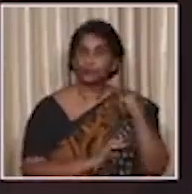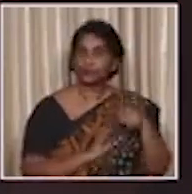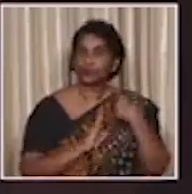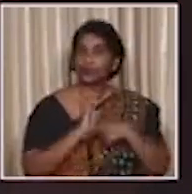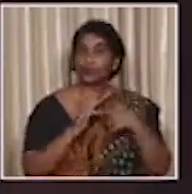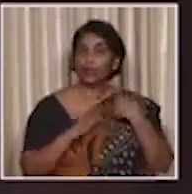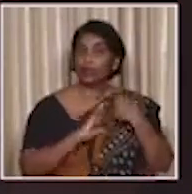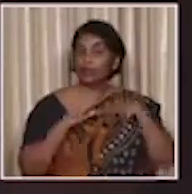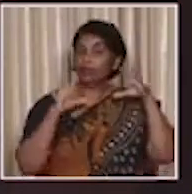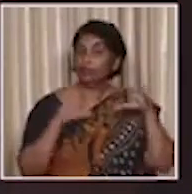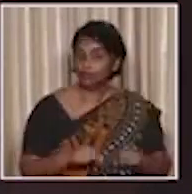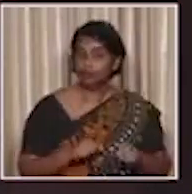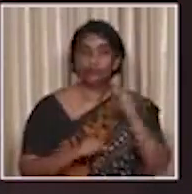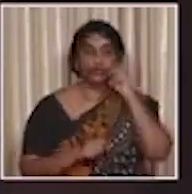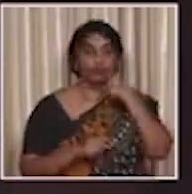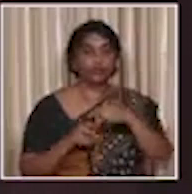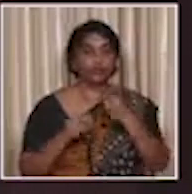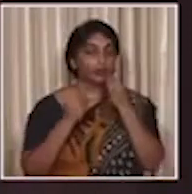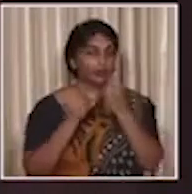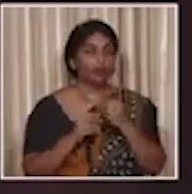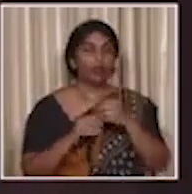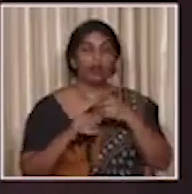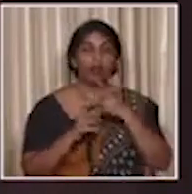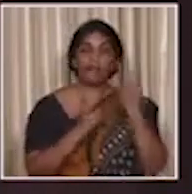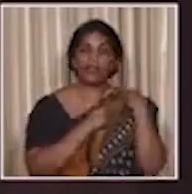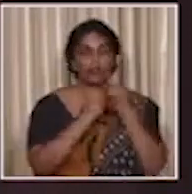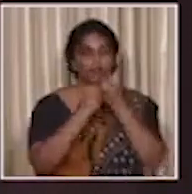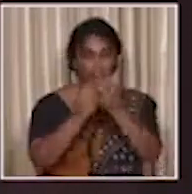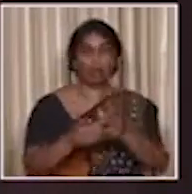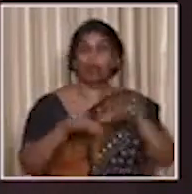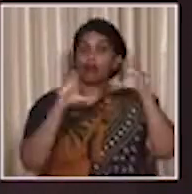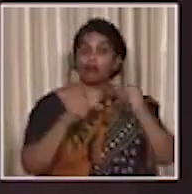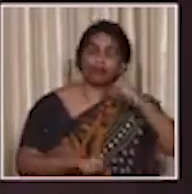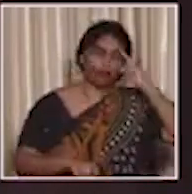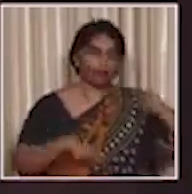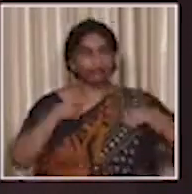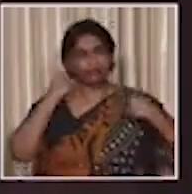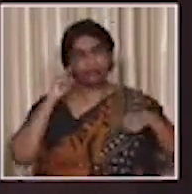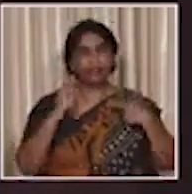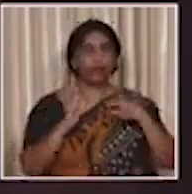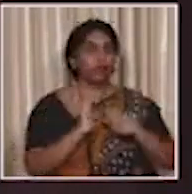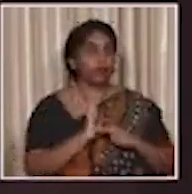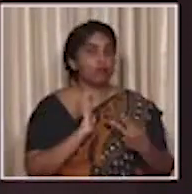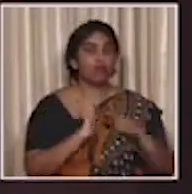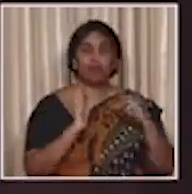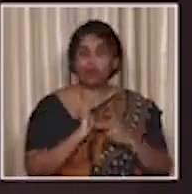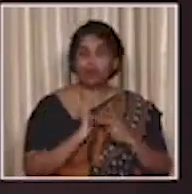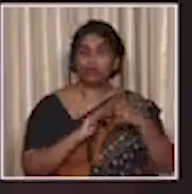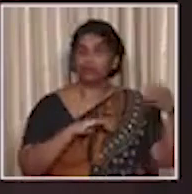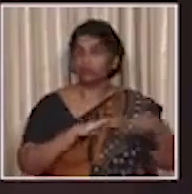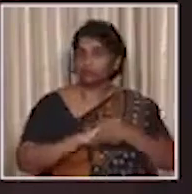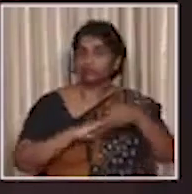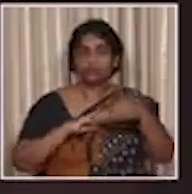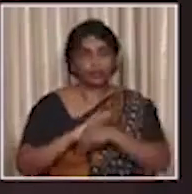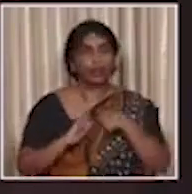රටේ බාරකාරයා බවට ජනතාව පත් කරාම අයිතිකාරයා බවට පත්වමින් හිතු හිතු හිටියට හැම ව්‍යාපෘතියකින්ම මාටියා